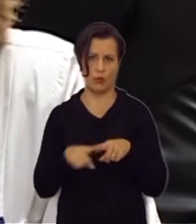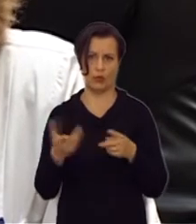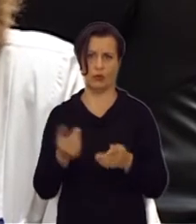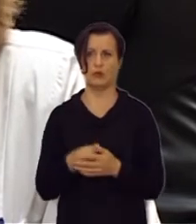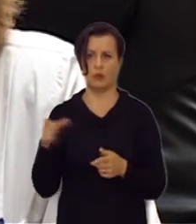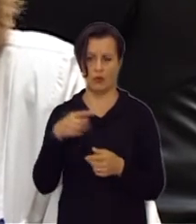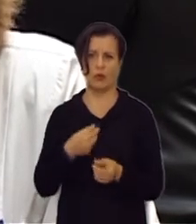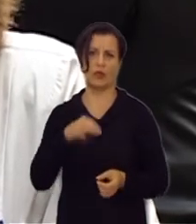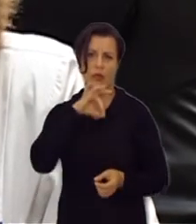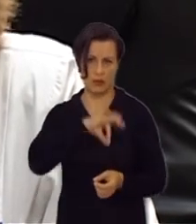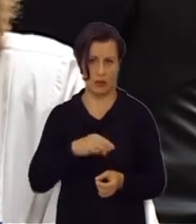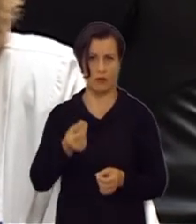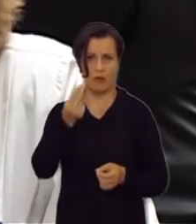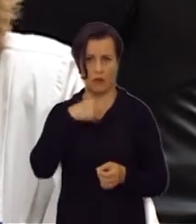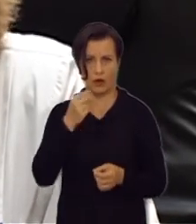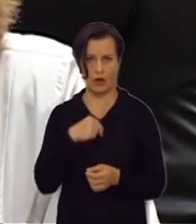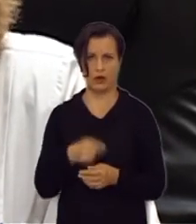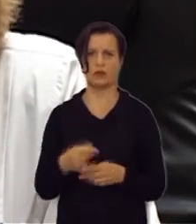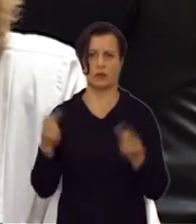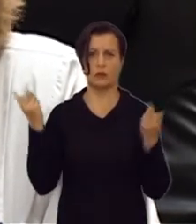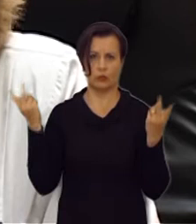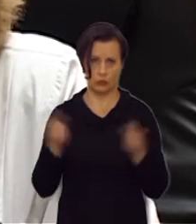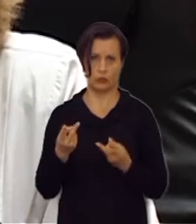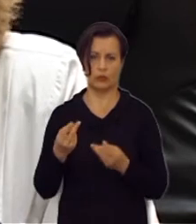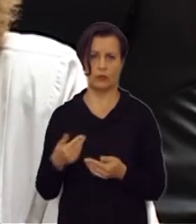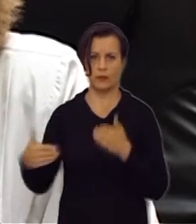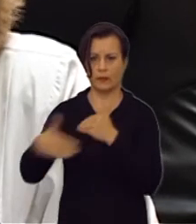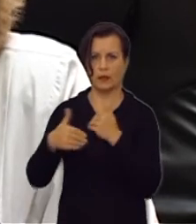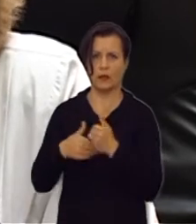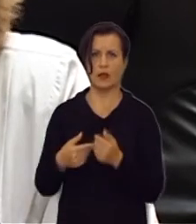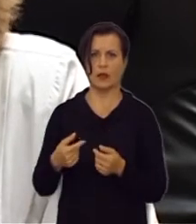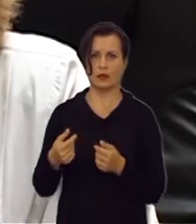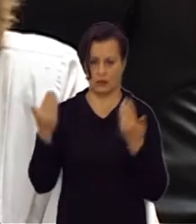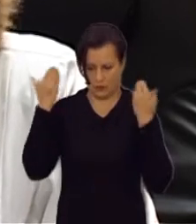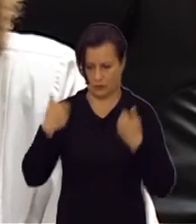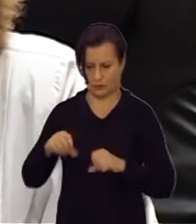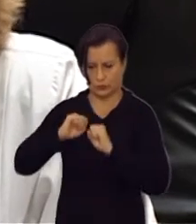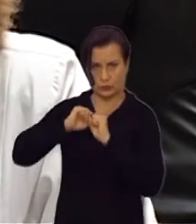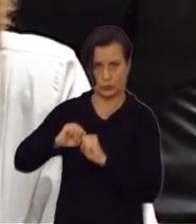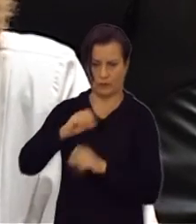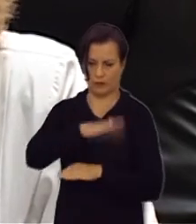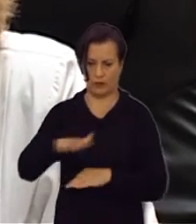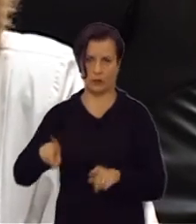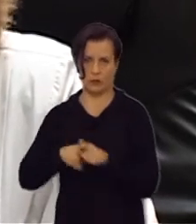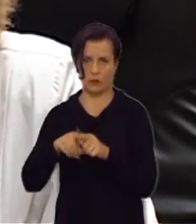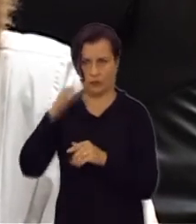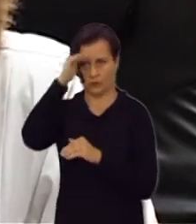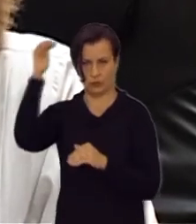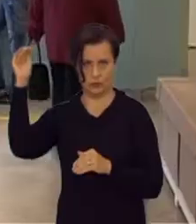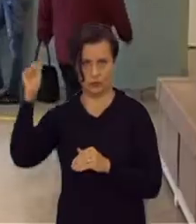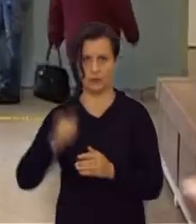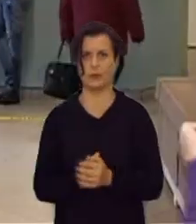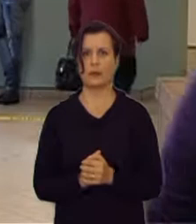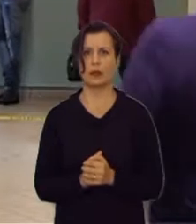kuriuos tikrai verta valgyti, reikia valgyti ir tai tikrai padeda stiprinti imuninę sistemą. Tiek vaikų, tiek